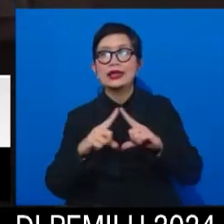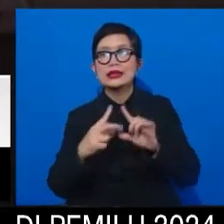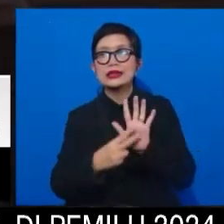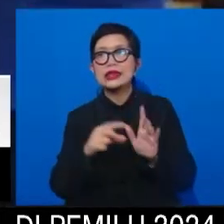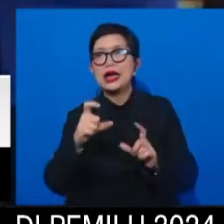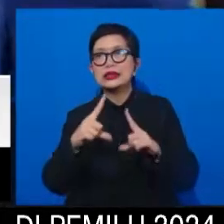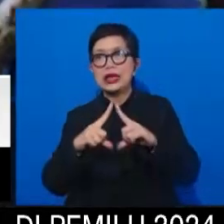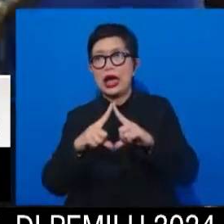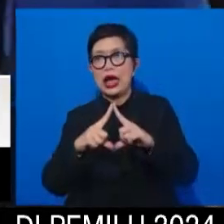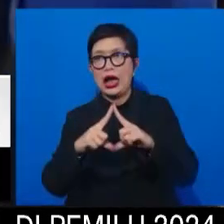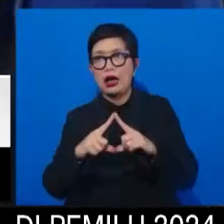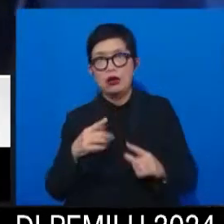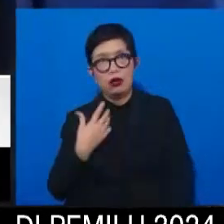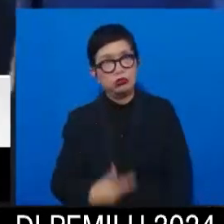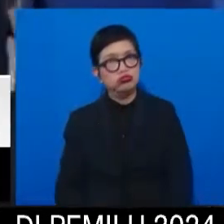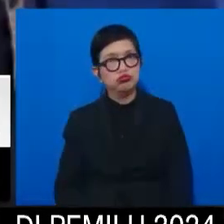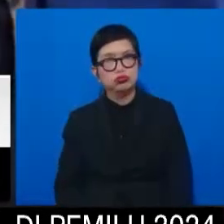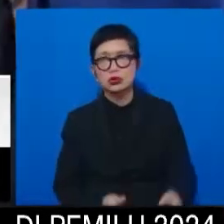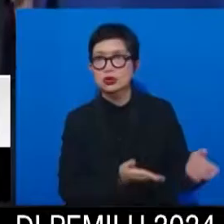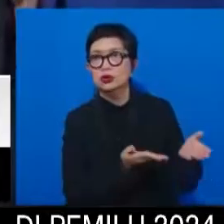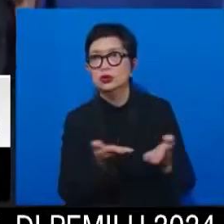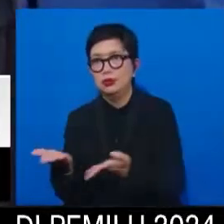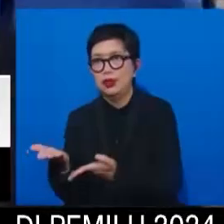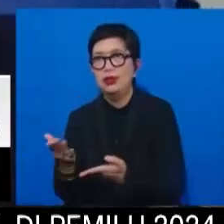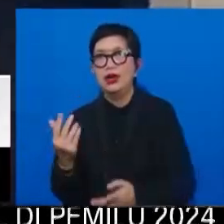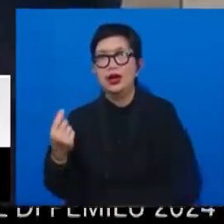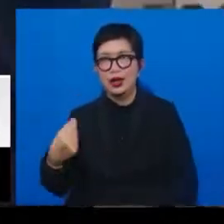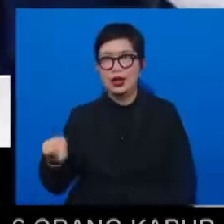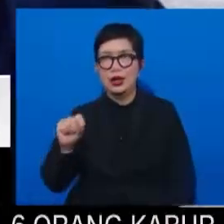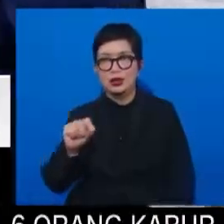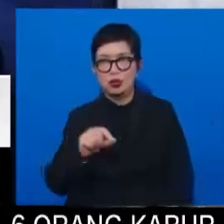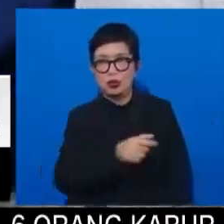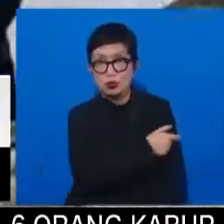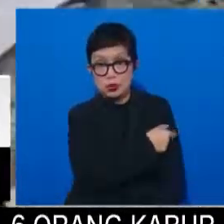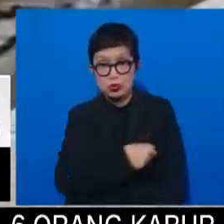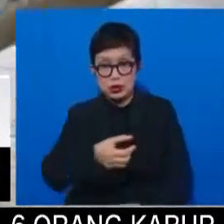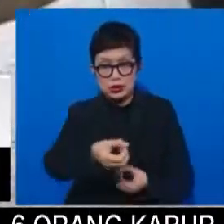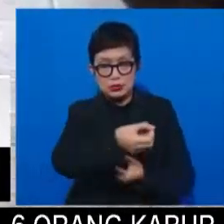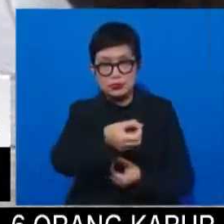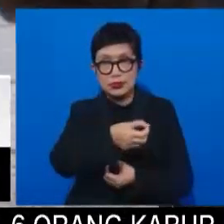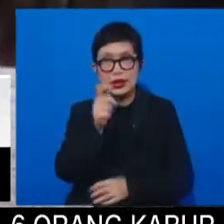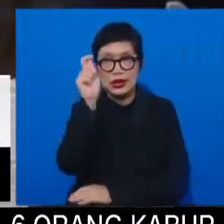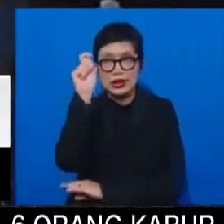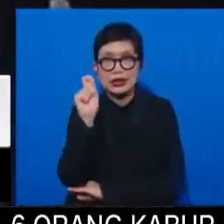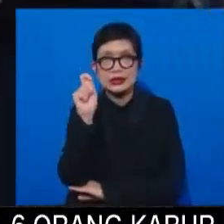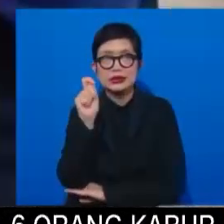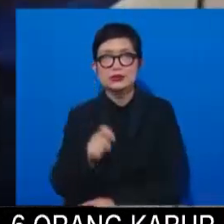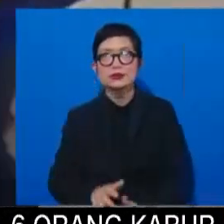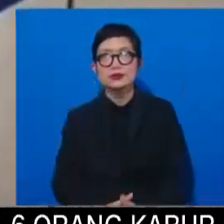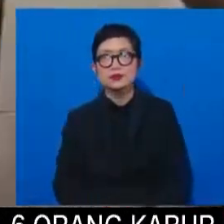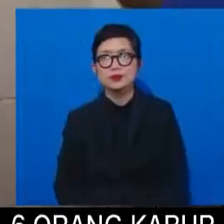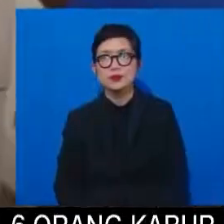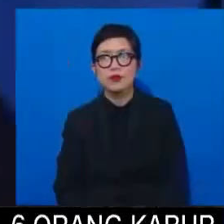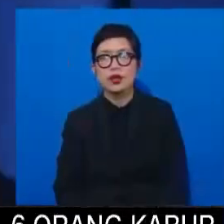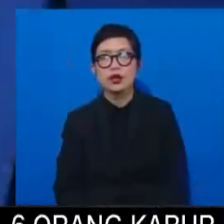dievakuasi, seluruh ular dibawa menuju kantor damkar Kota Tasikmalaya. Tim Liputan CNN Indonesia.